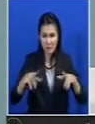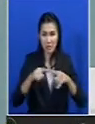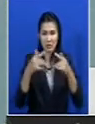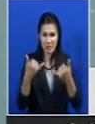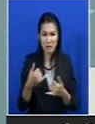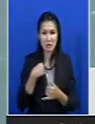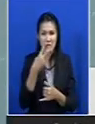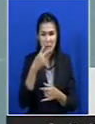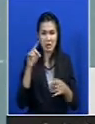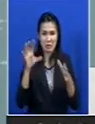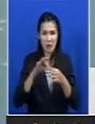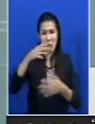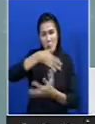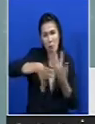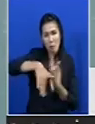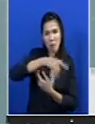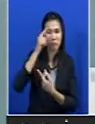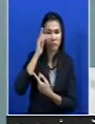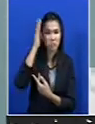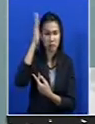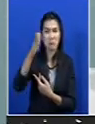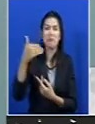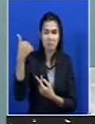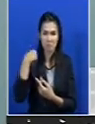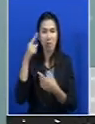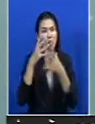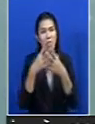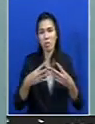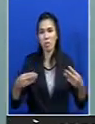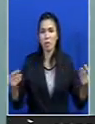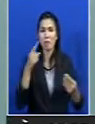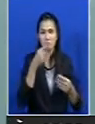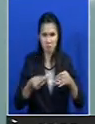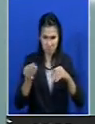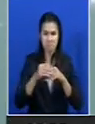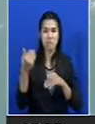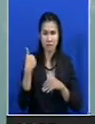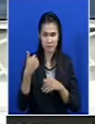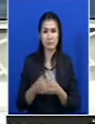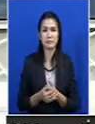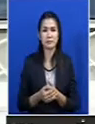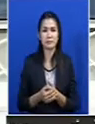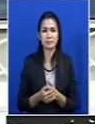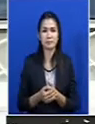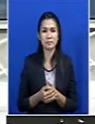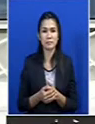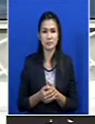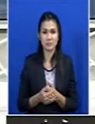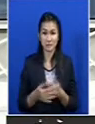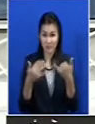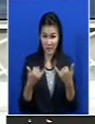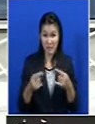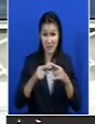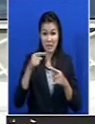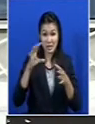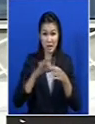าวะหยุดชะงักของระบบนิเวศในอนาคตจะทำให้เกิดการสูญพันธุ์เพิ่มขึ้นในวงจำกัดครับสถานการณ์หม